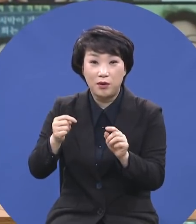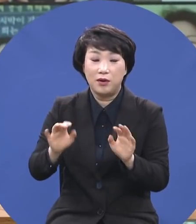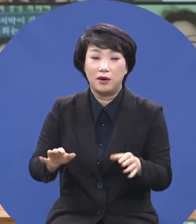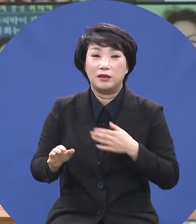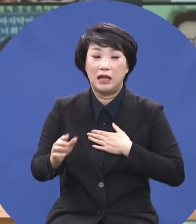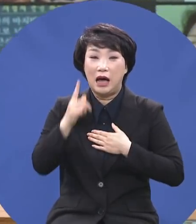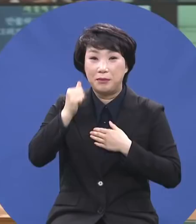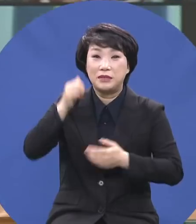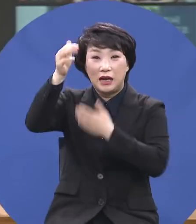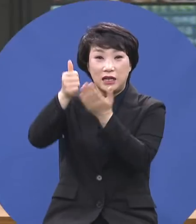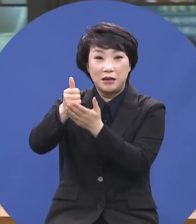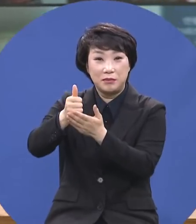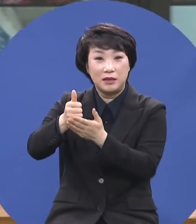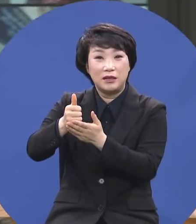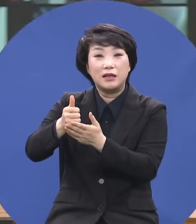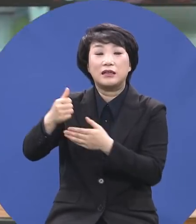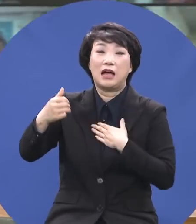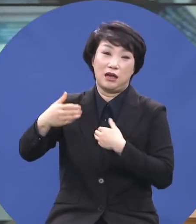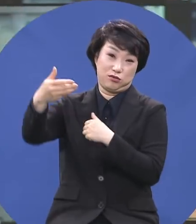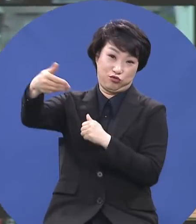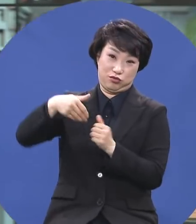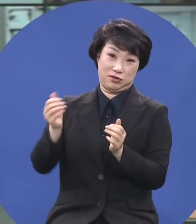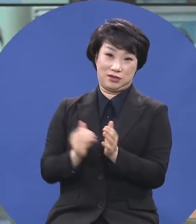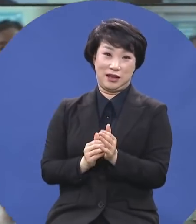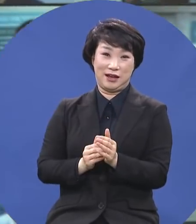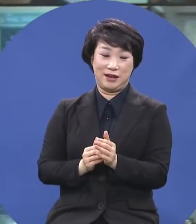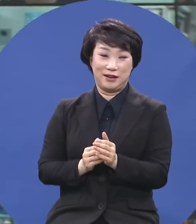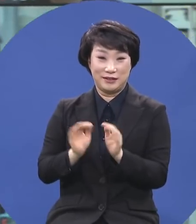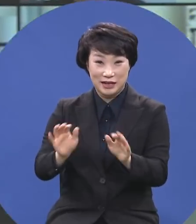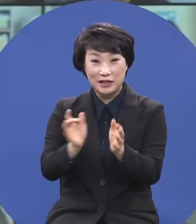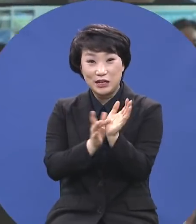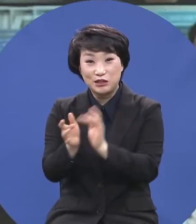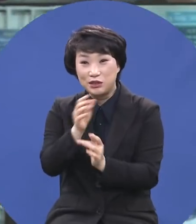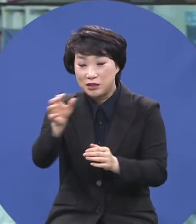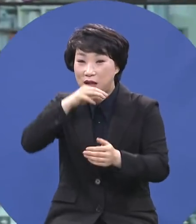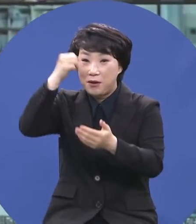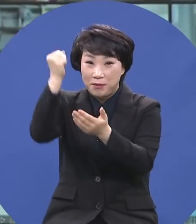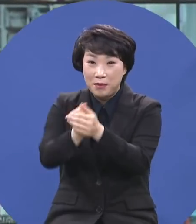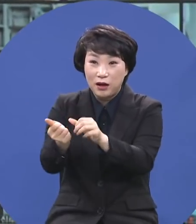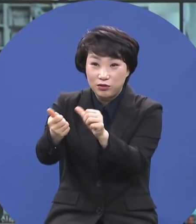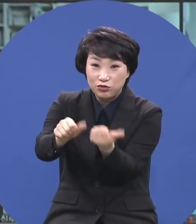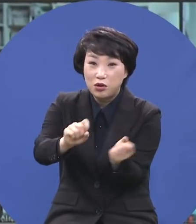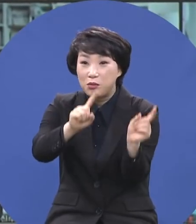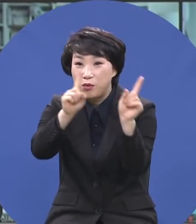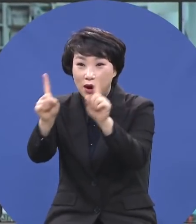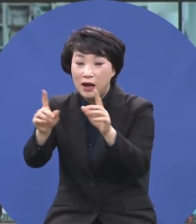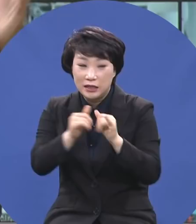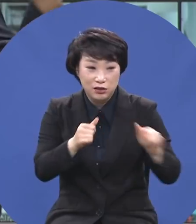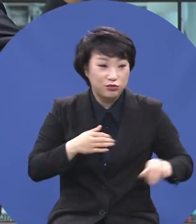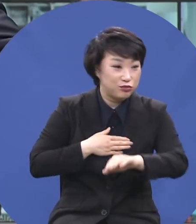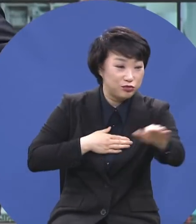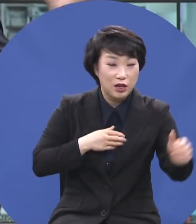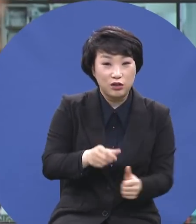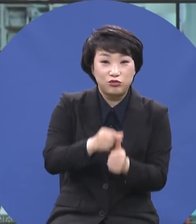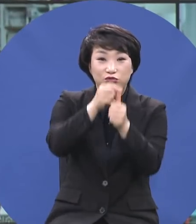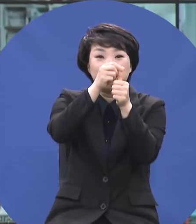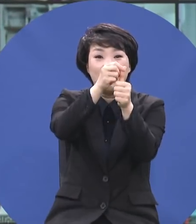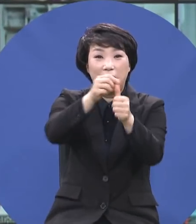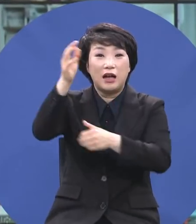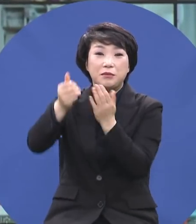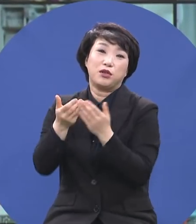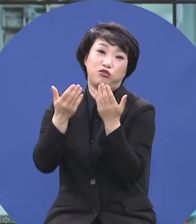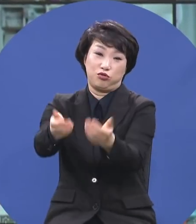계명은 내 아버지께서 받았노라 하시니라. 그가 십자가에 죽으시고 부활하신 인류 구원은 하나님이